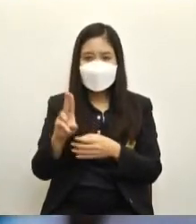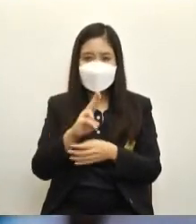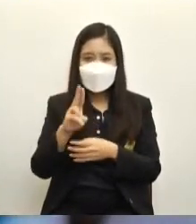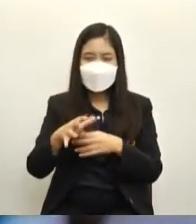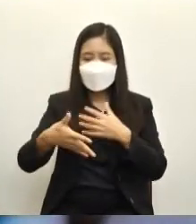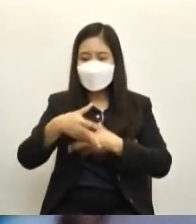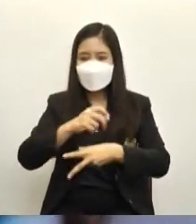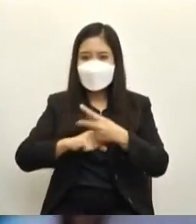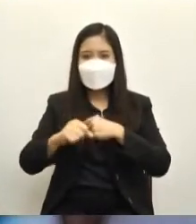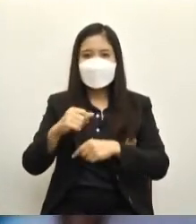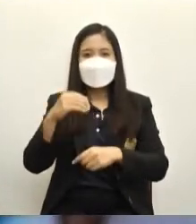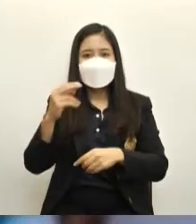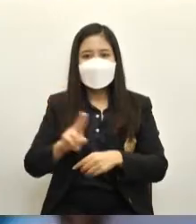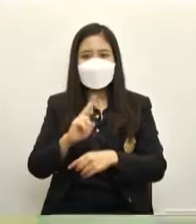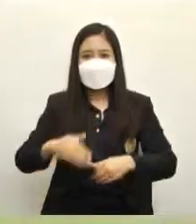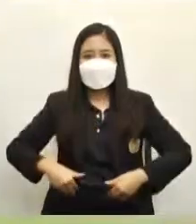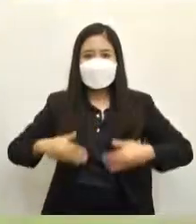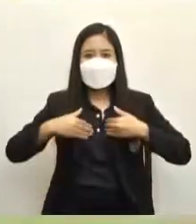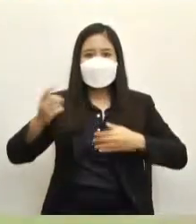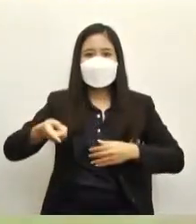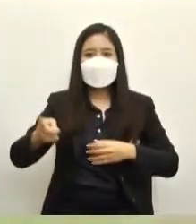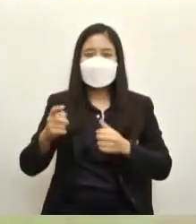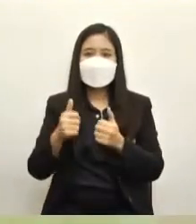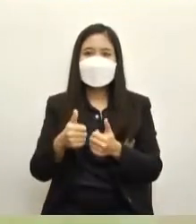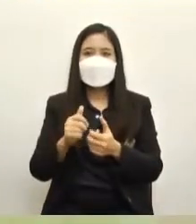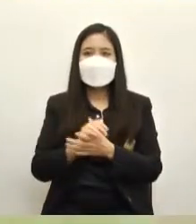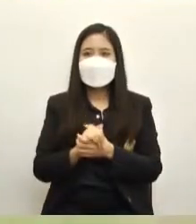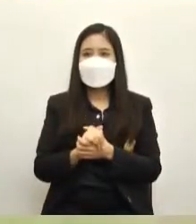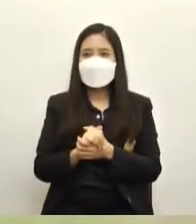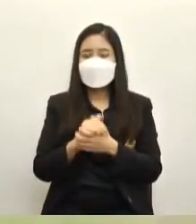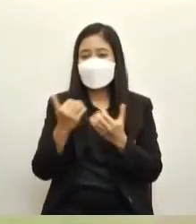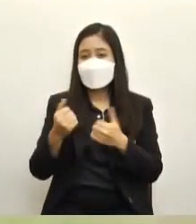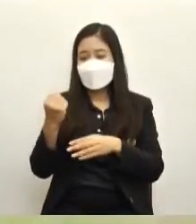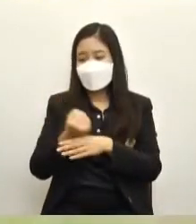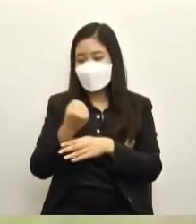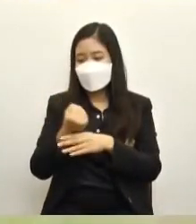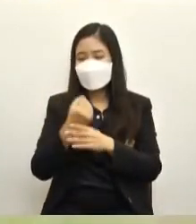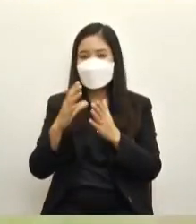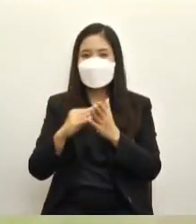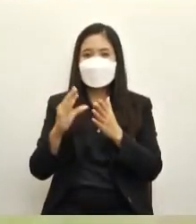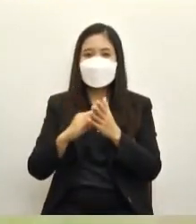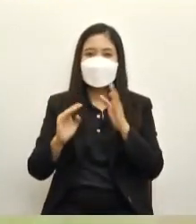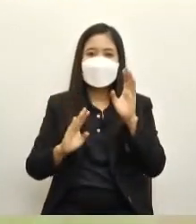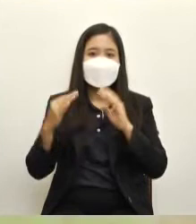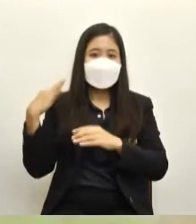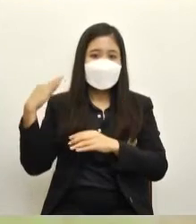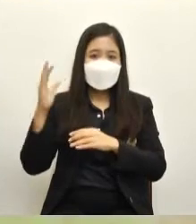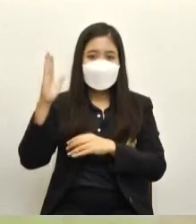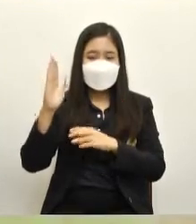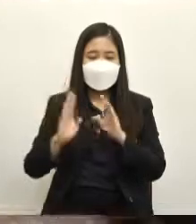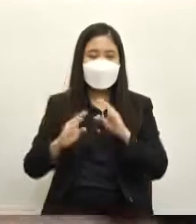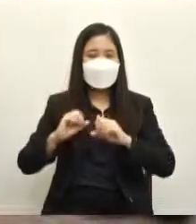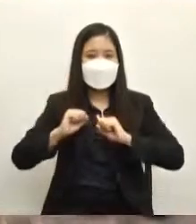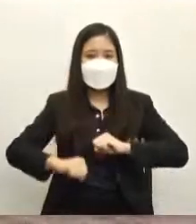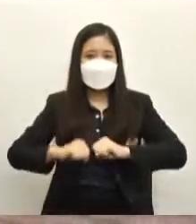เนินชีวิตประจำวันในแต่ละวันได ้โครงการฝึกอบรมเยาวชนจิตอาสาบรรเทาสาธารณภัยและอุบัติ